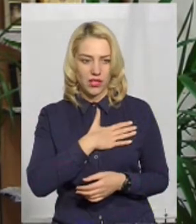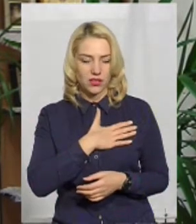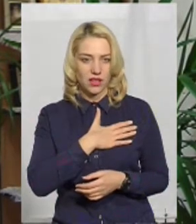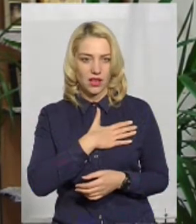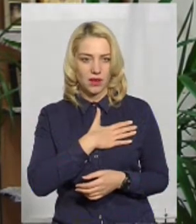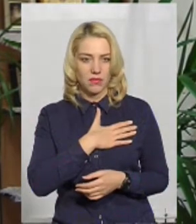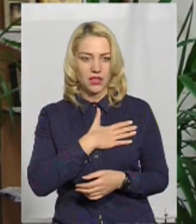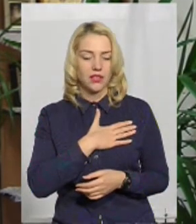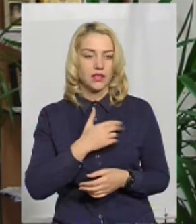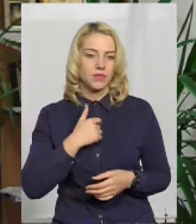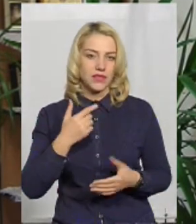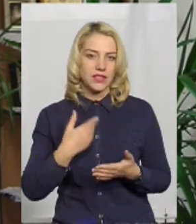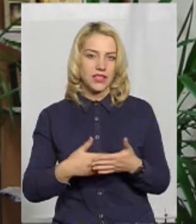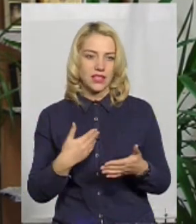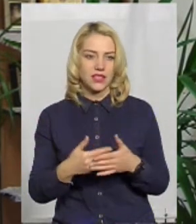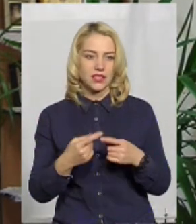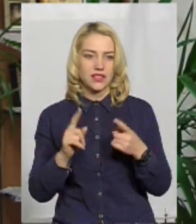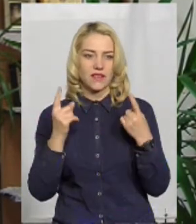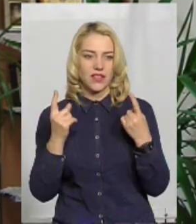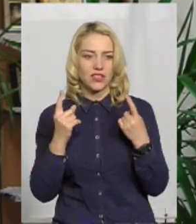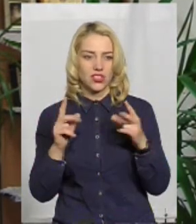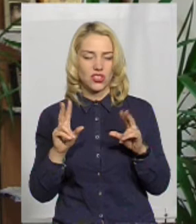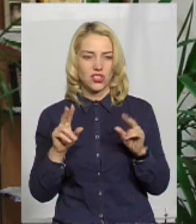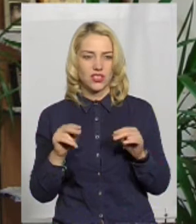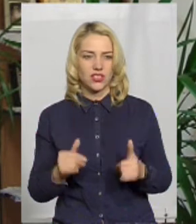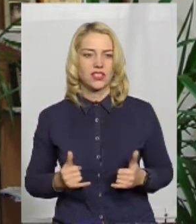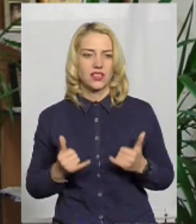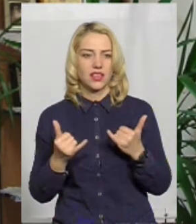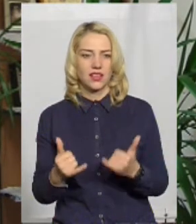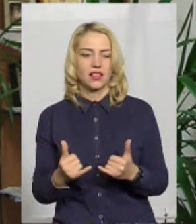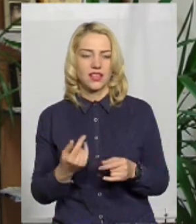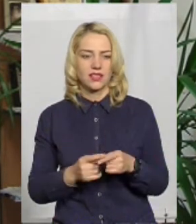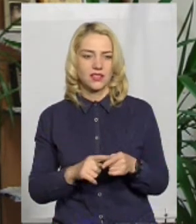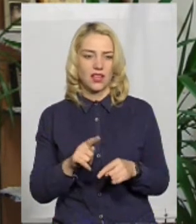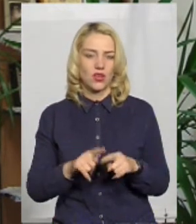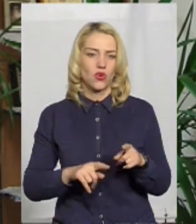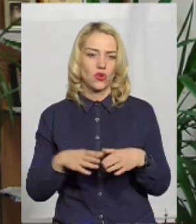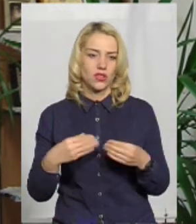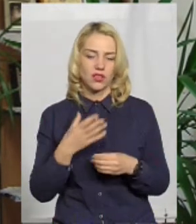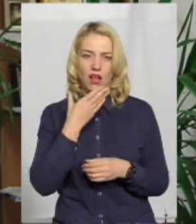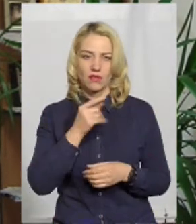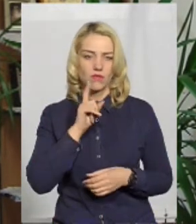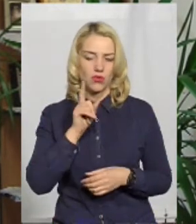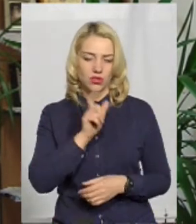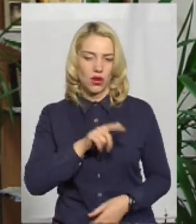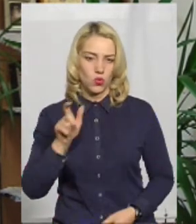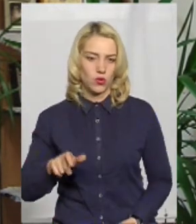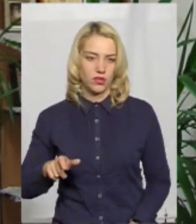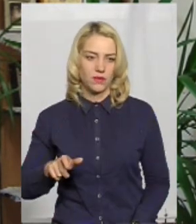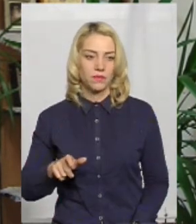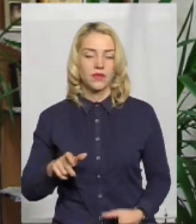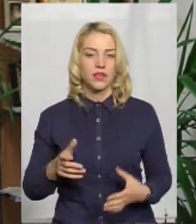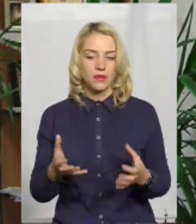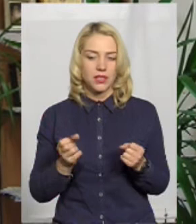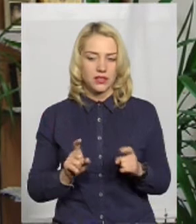усиновителями, мені здається, що це величезне щастя для цієї родини. Гарні молоді люди прийняли